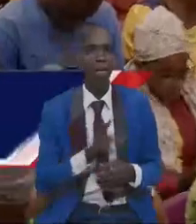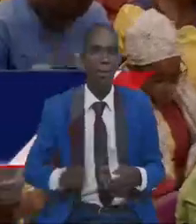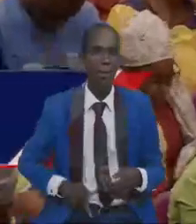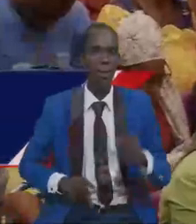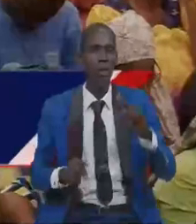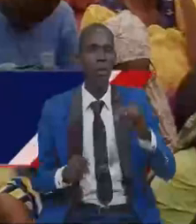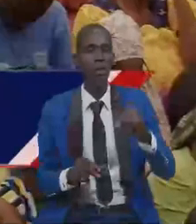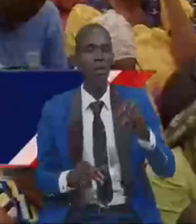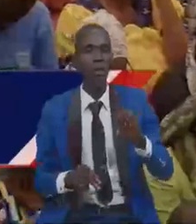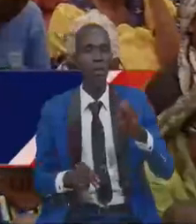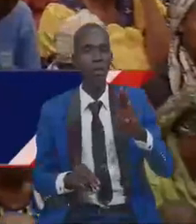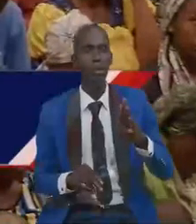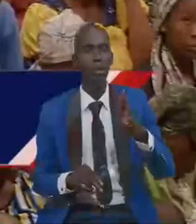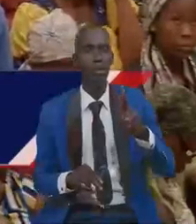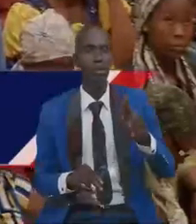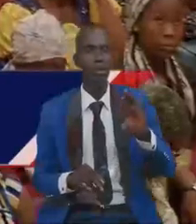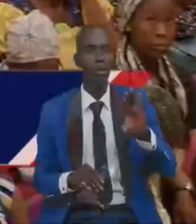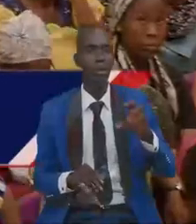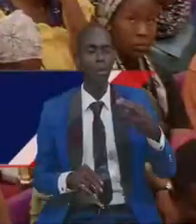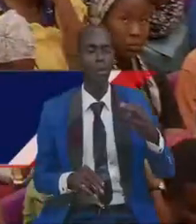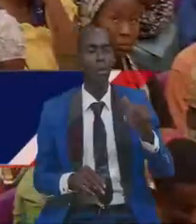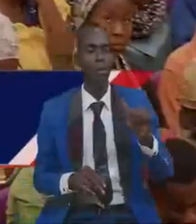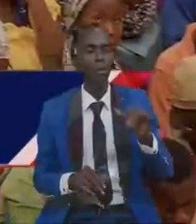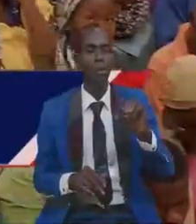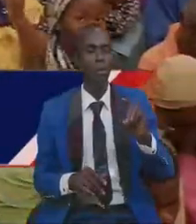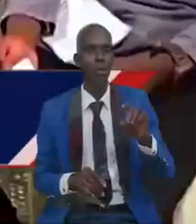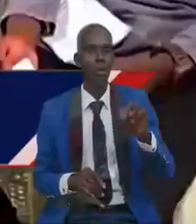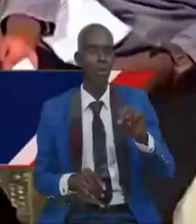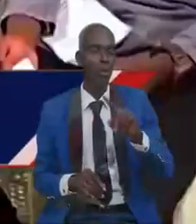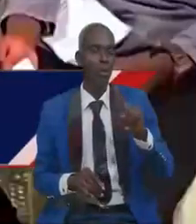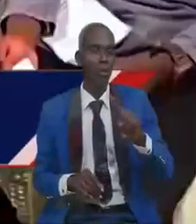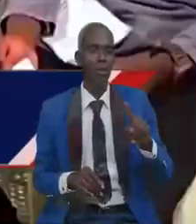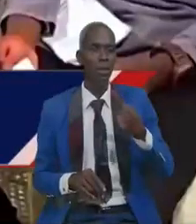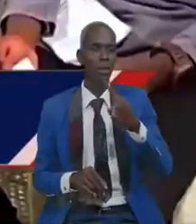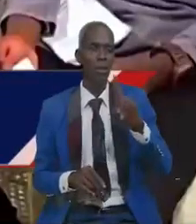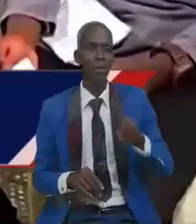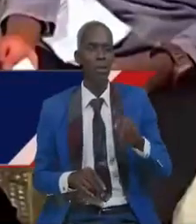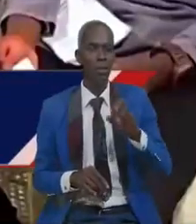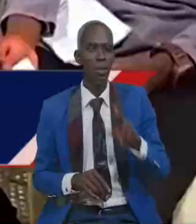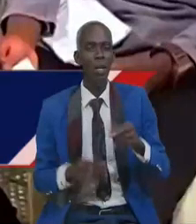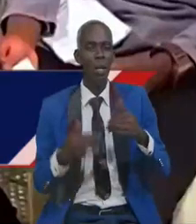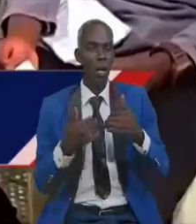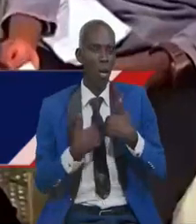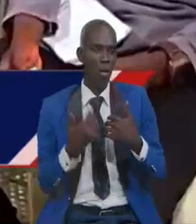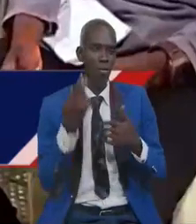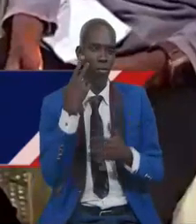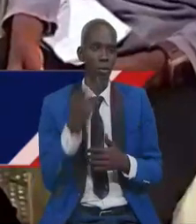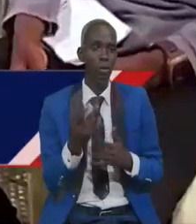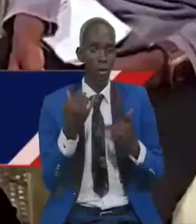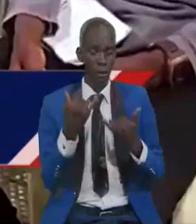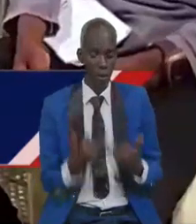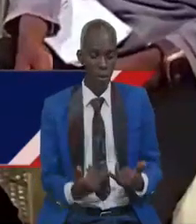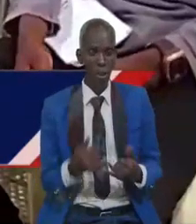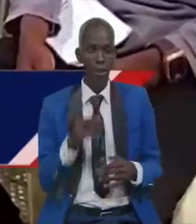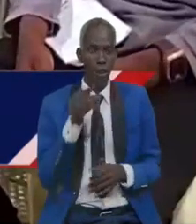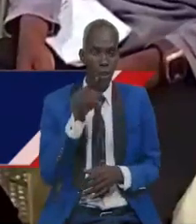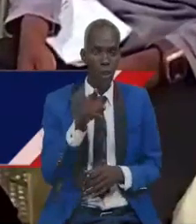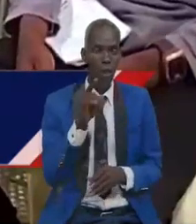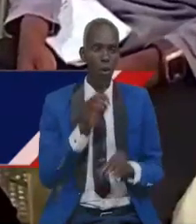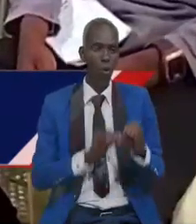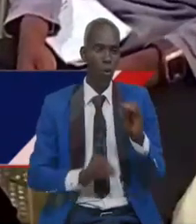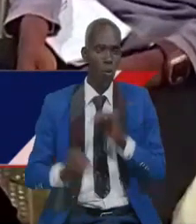le roi Nebuchadnezzar. Toi, Belshazzar, donne-en l'explication.